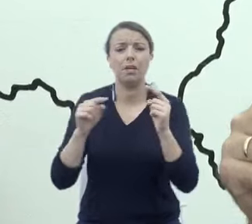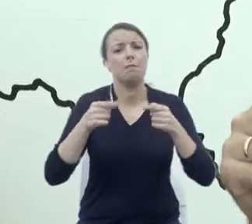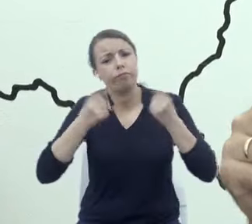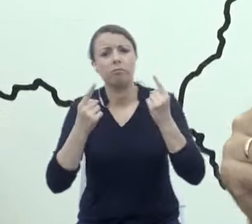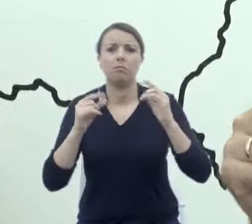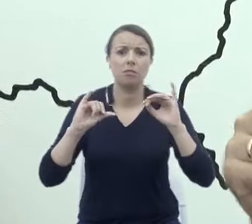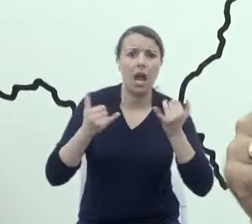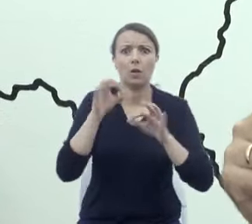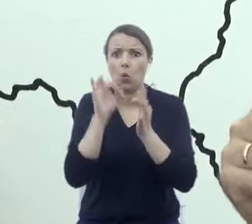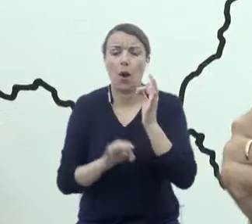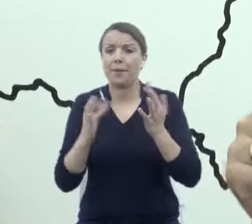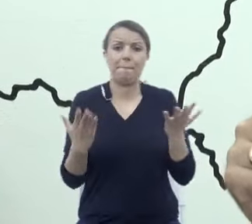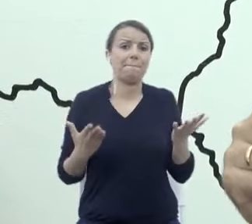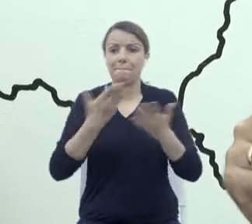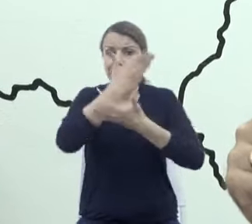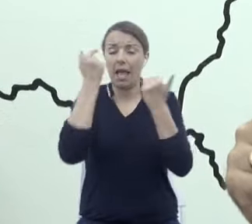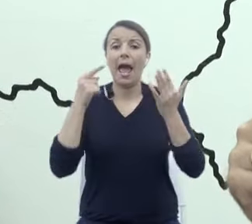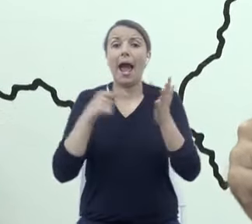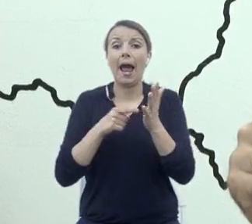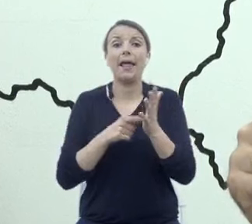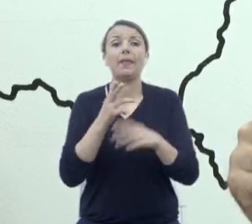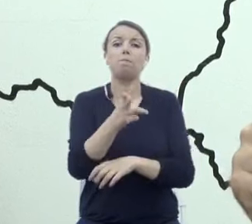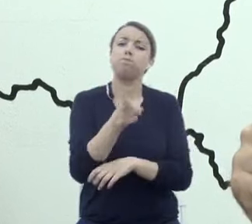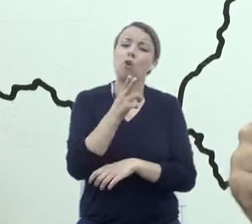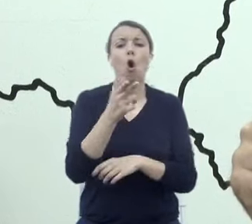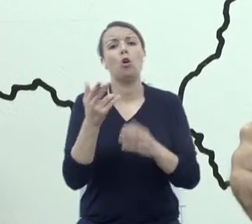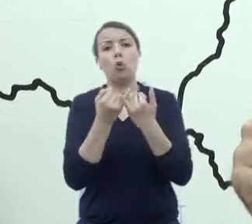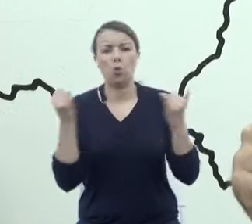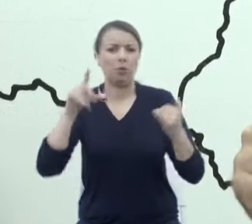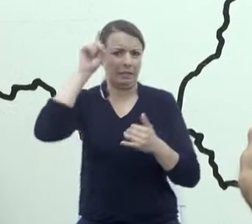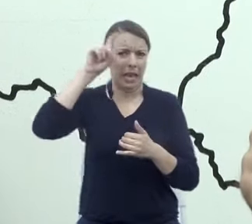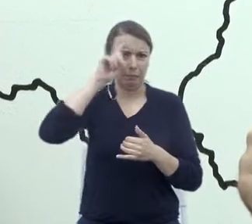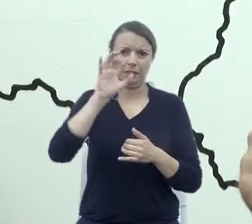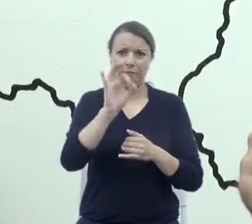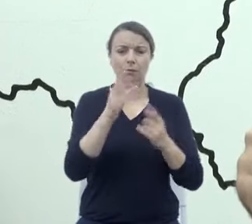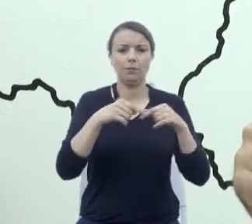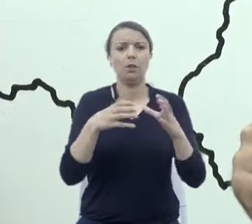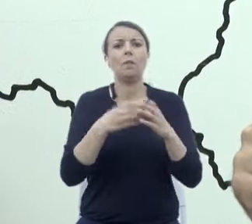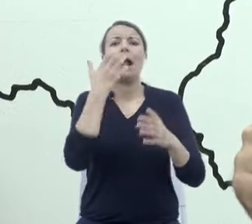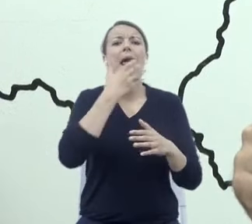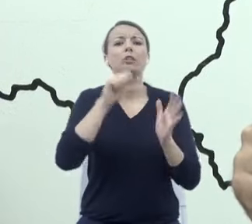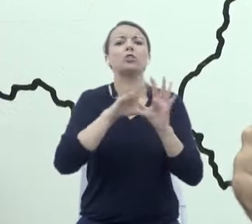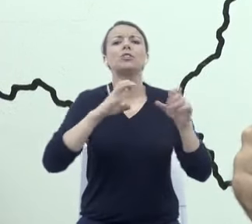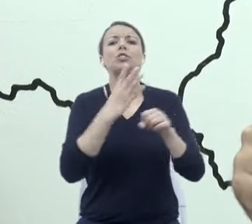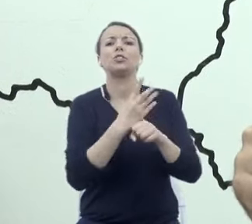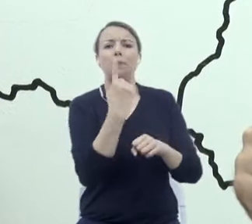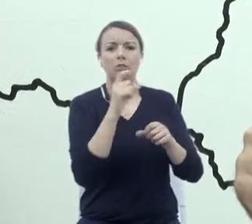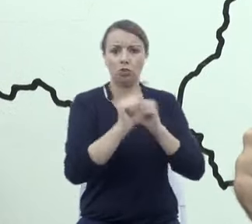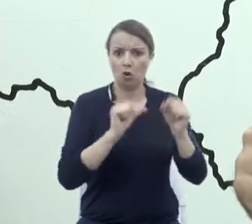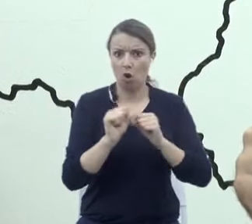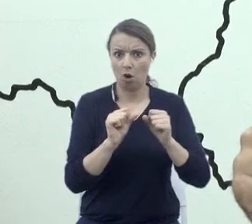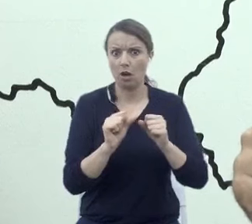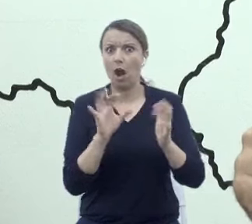dotyczące broni używanej przez różne formacje niemieckie latem 1941 roku wskazują,